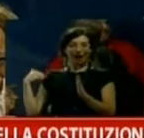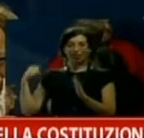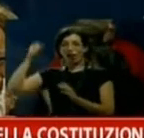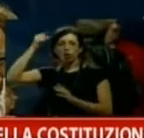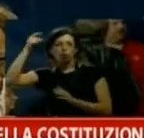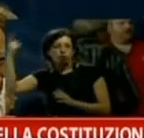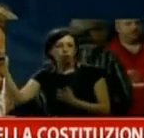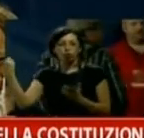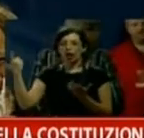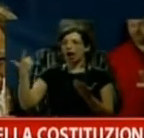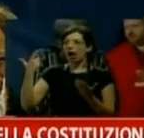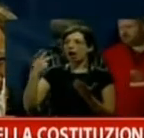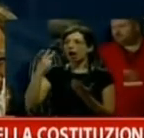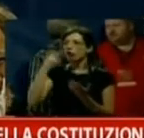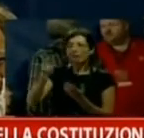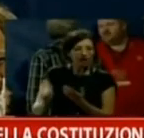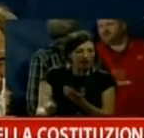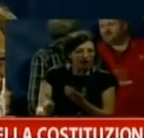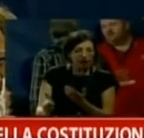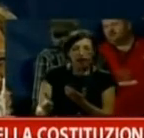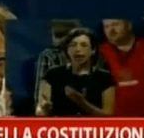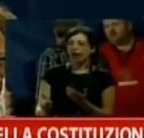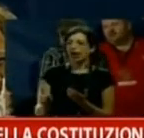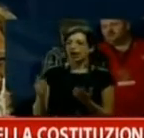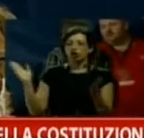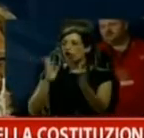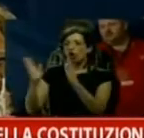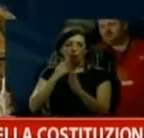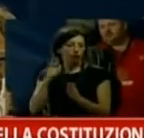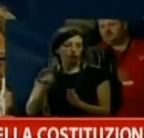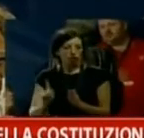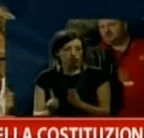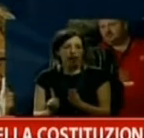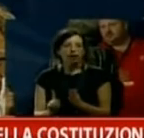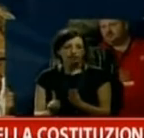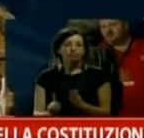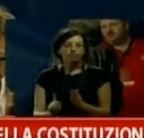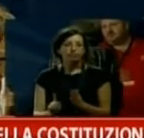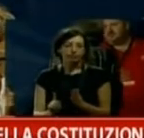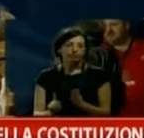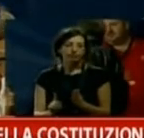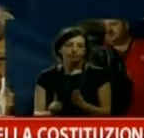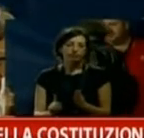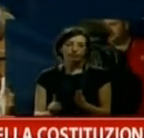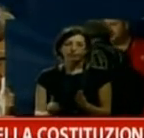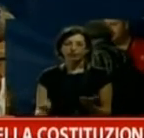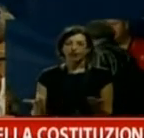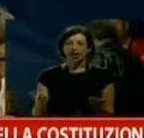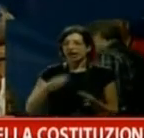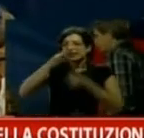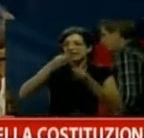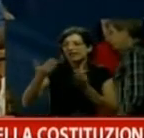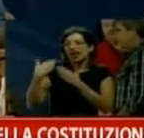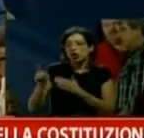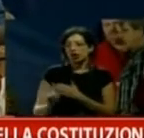questo Paese e di incapacità di produrre la cultura di cui attualmente noi abbiamo bisogno. Devo dire, io